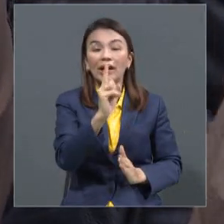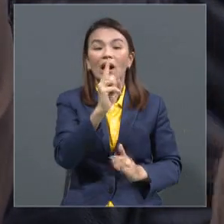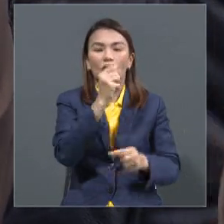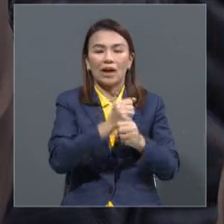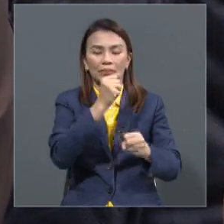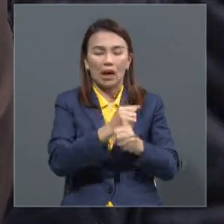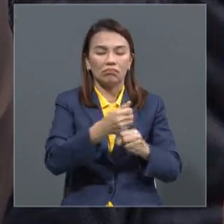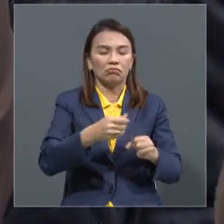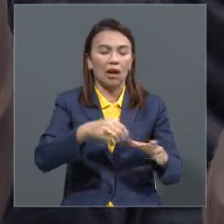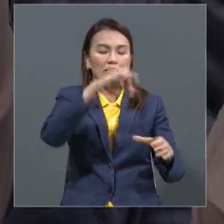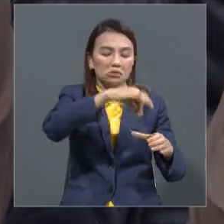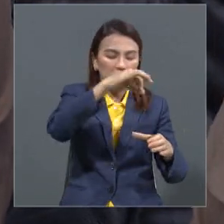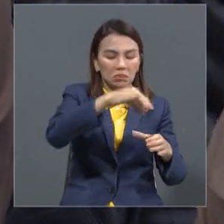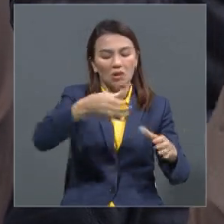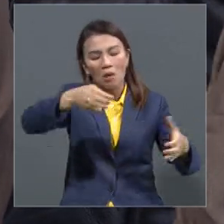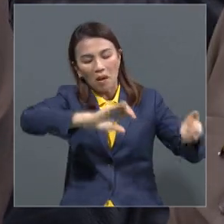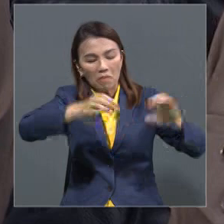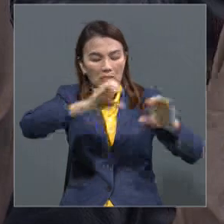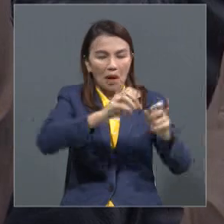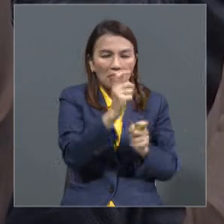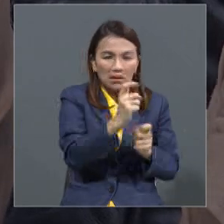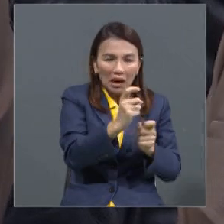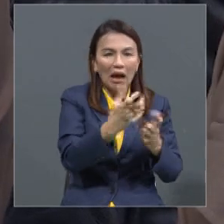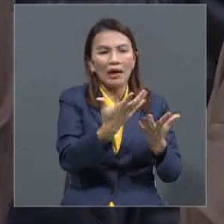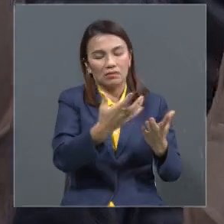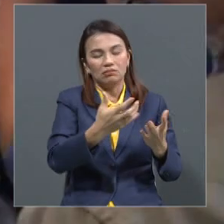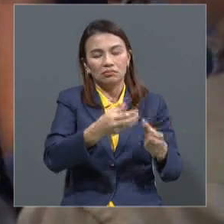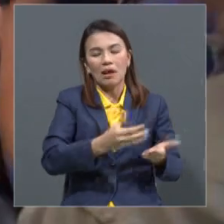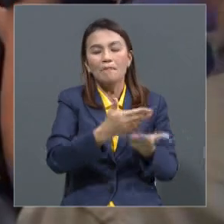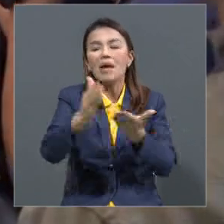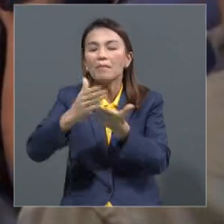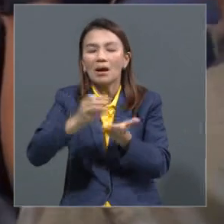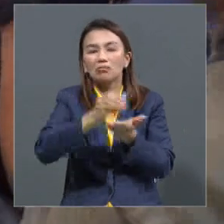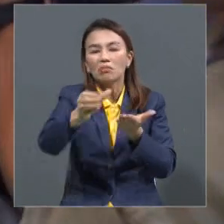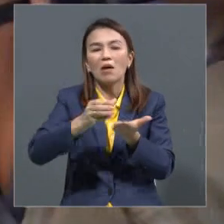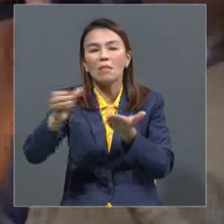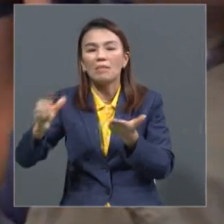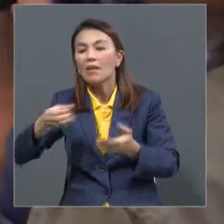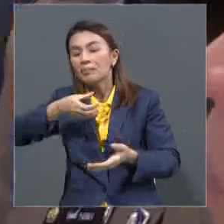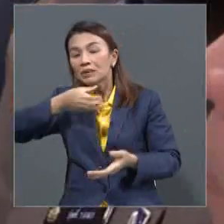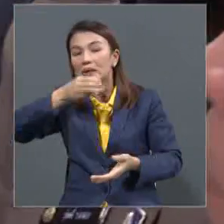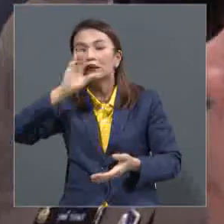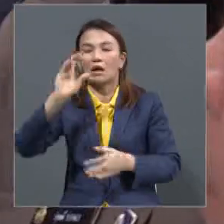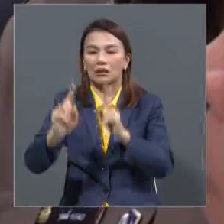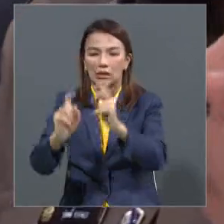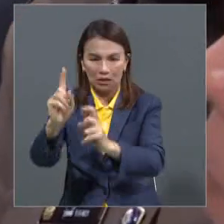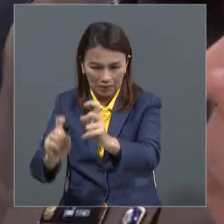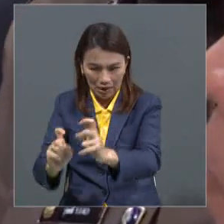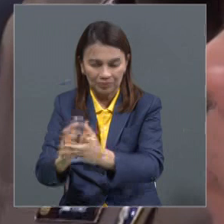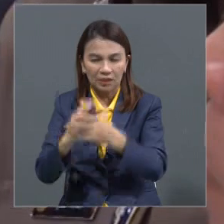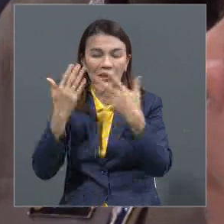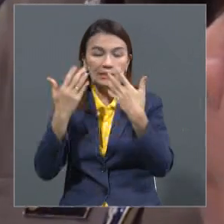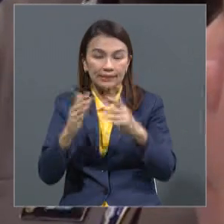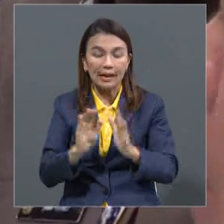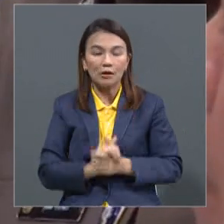ทำให้เกิดเหตุเรื่องนี้ขึ้นเนี่ยนะฮะนอกจากนี้เนี่ยญาติของสามีภรรยาที่